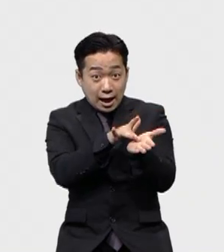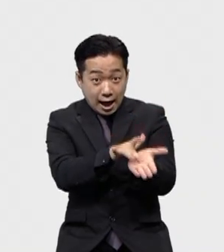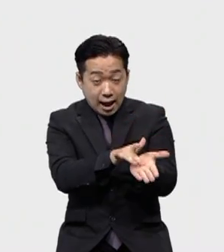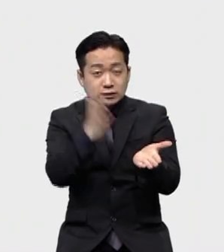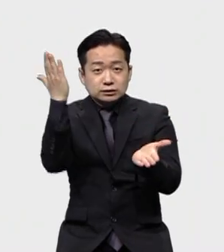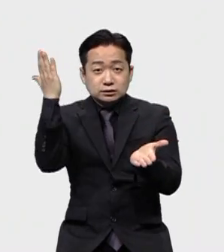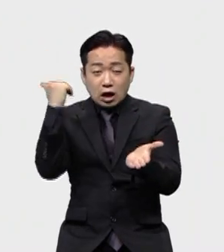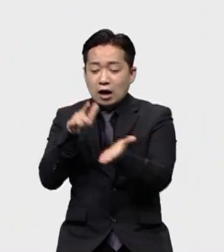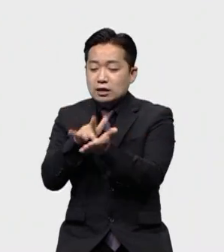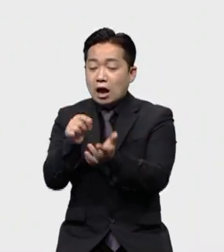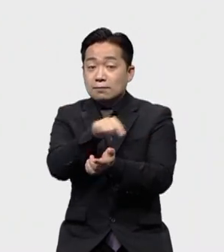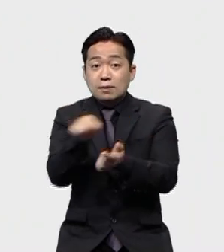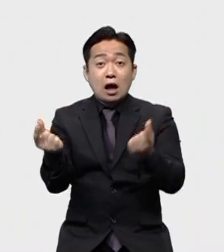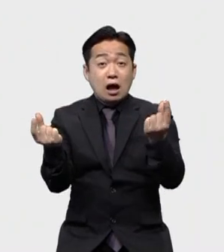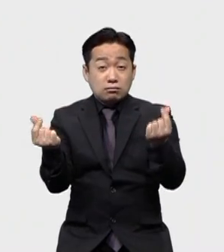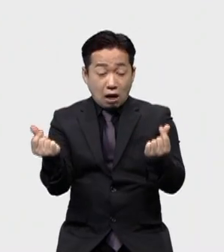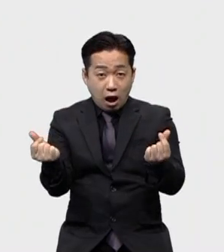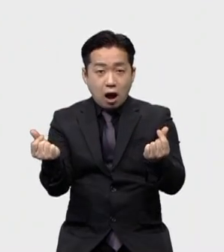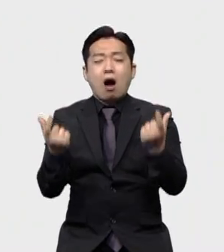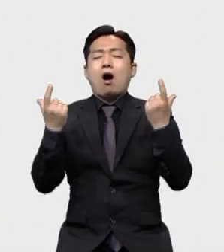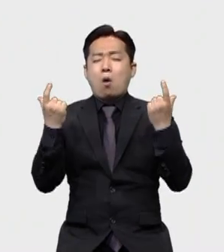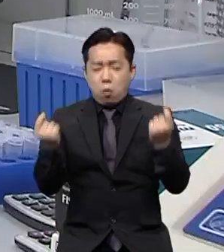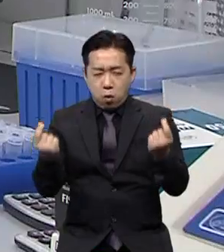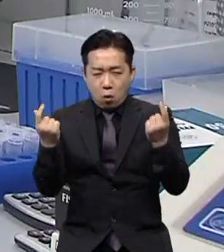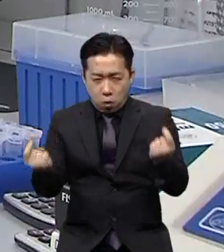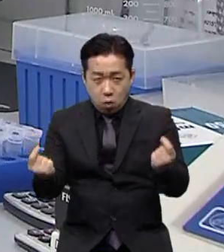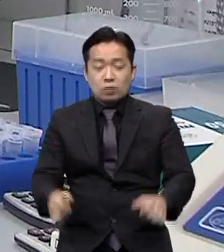기존 제품과 똑같은 수준이라고 밝혔습니다.